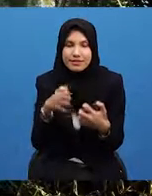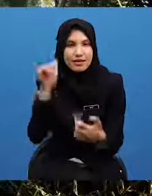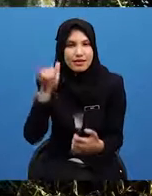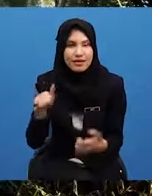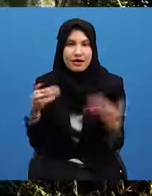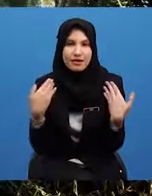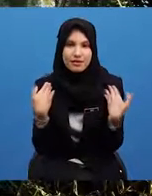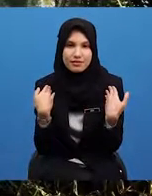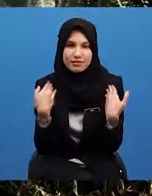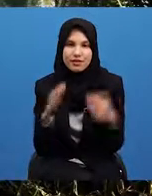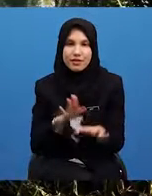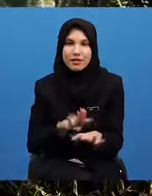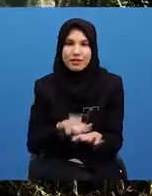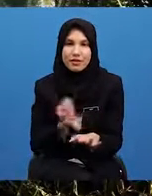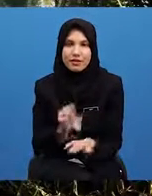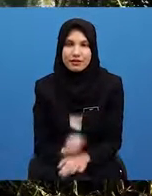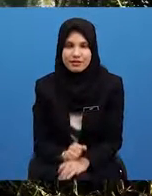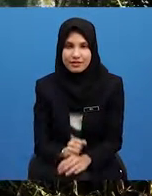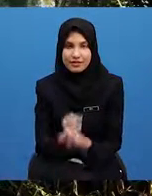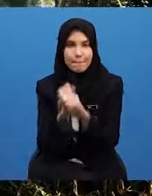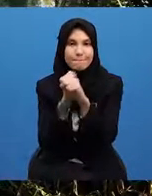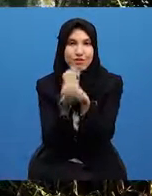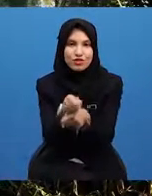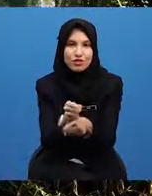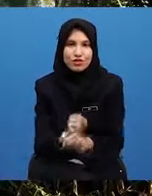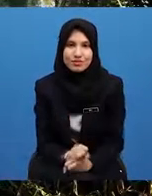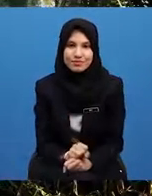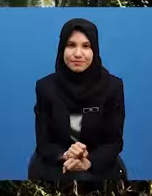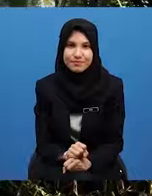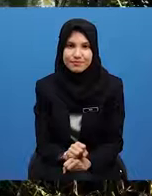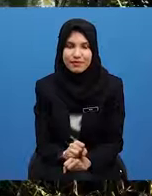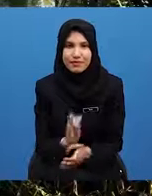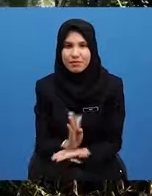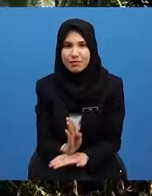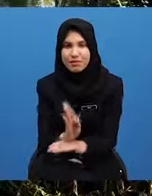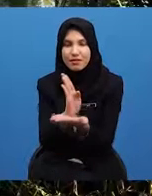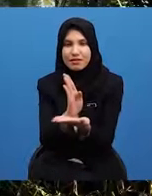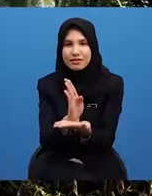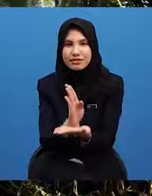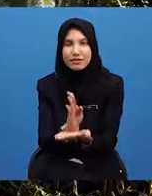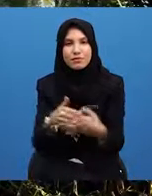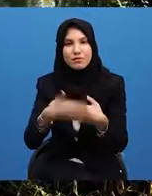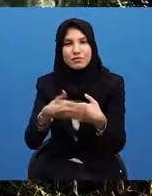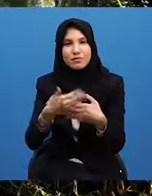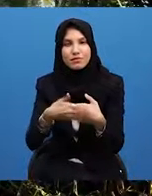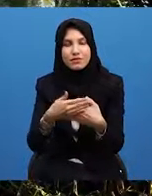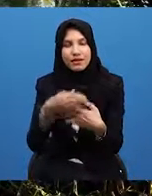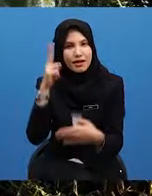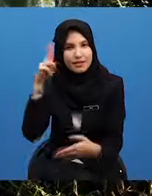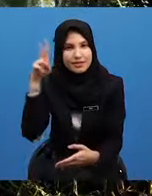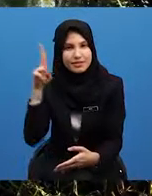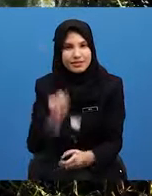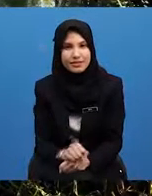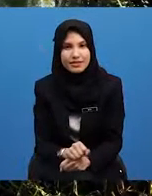ada pada pangkal joran ini yang membantu memudahkan pakcik